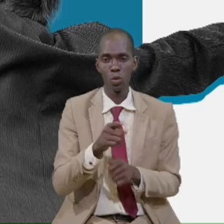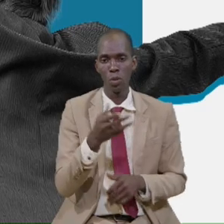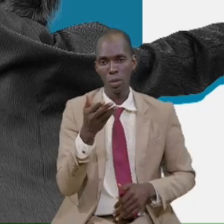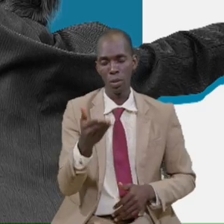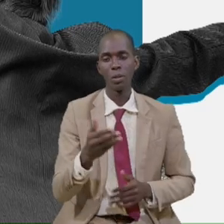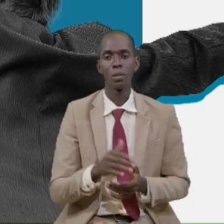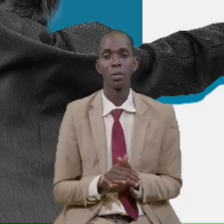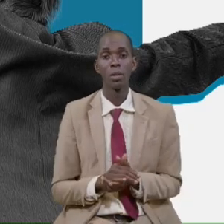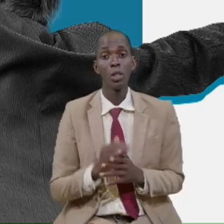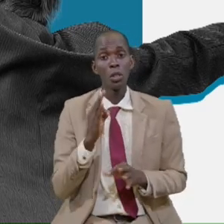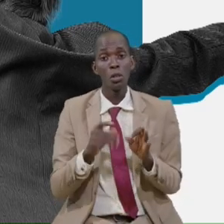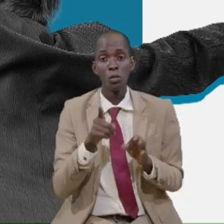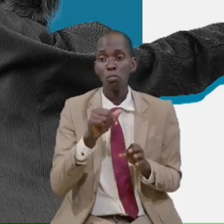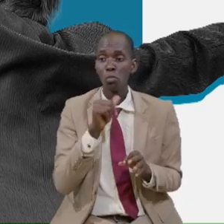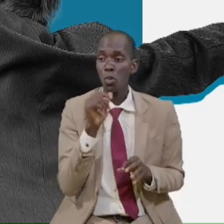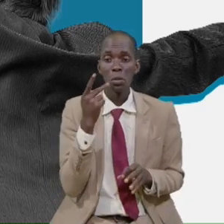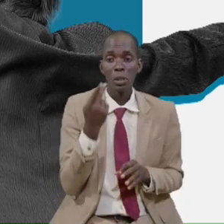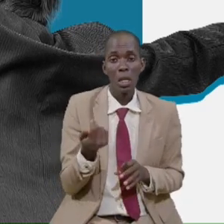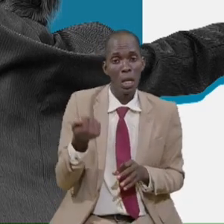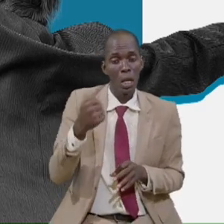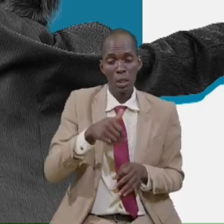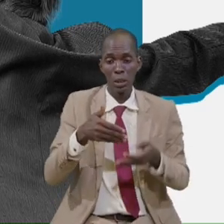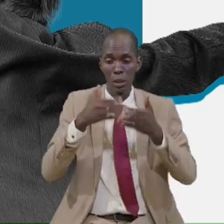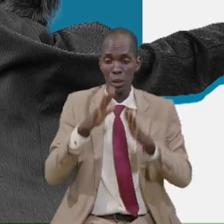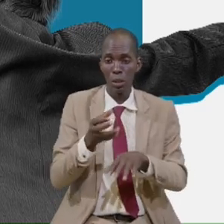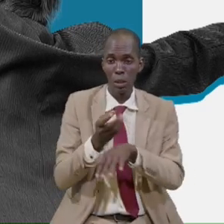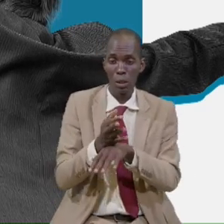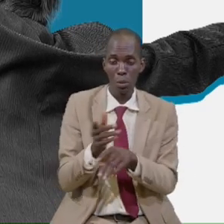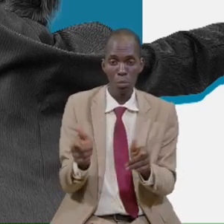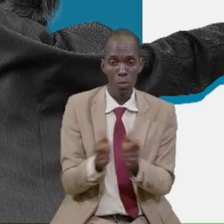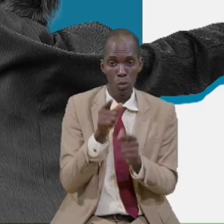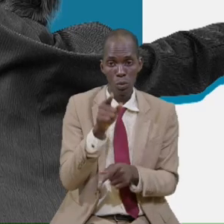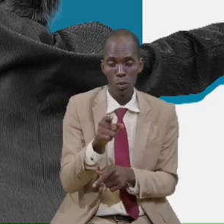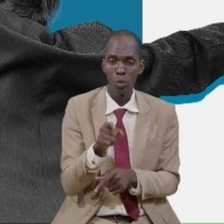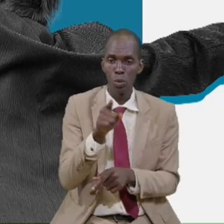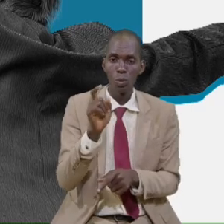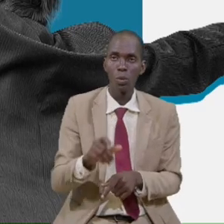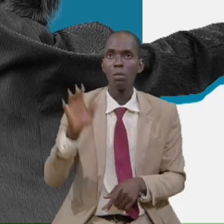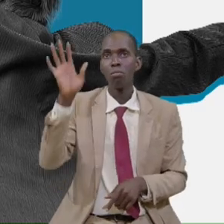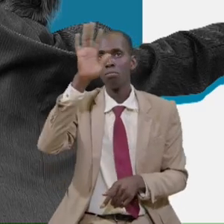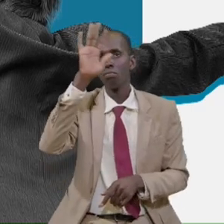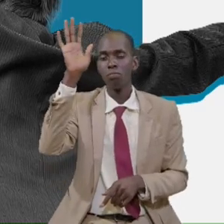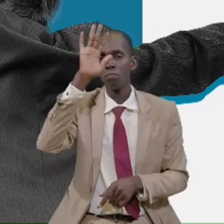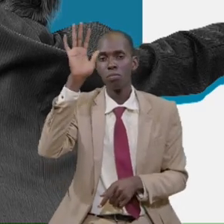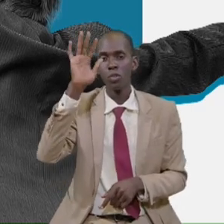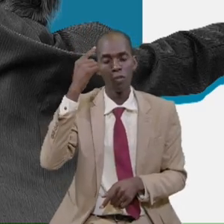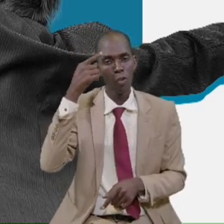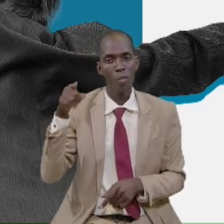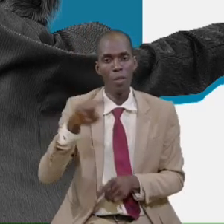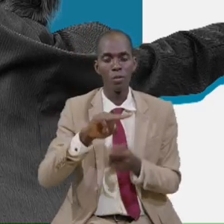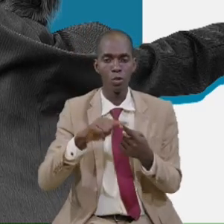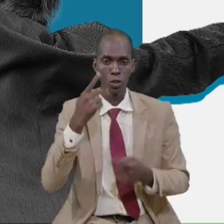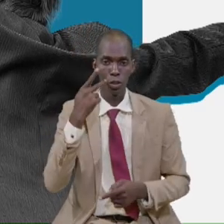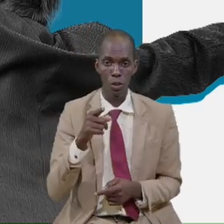conseiller alleer vers les nouveau convertis prenez leur nom leur